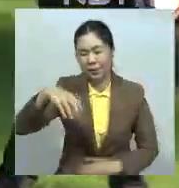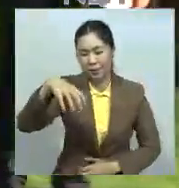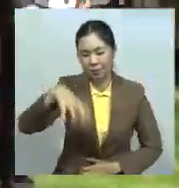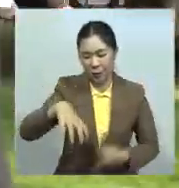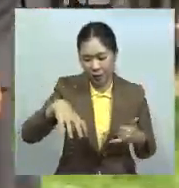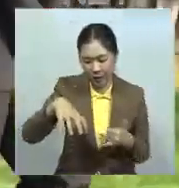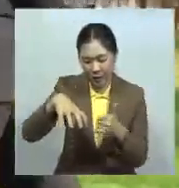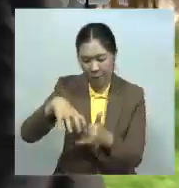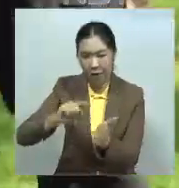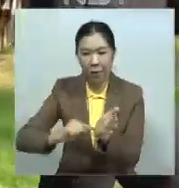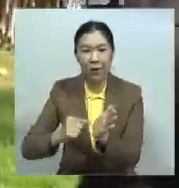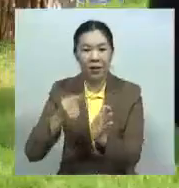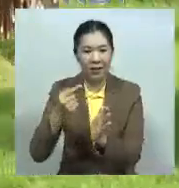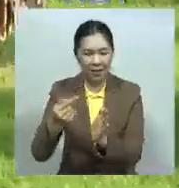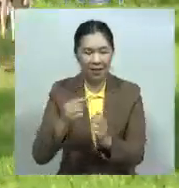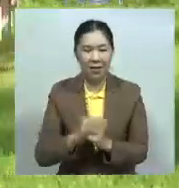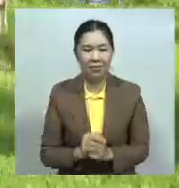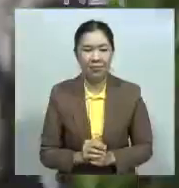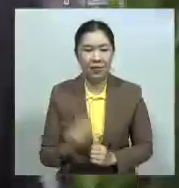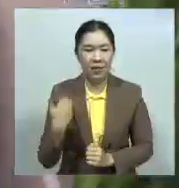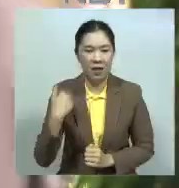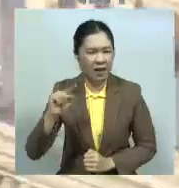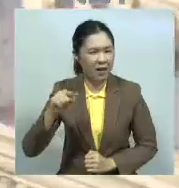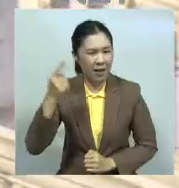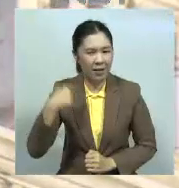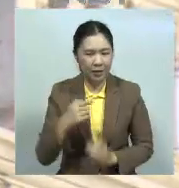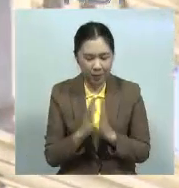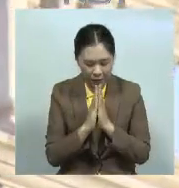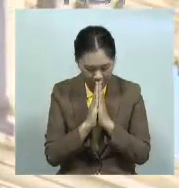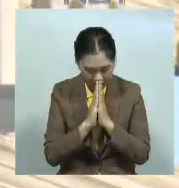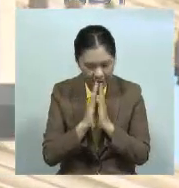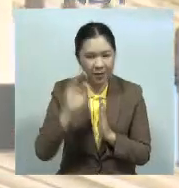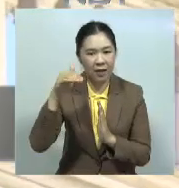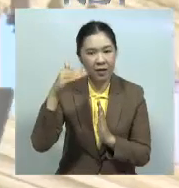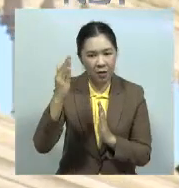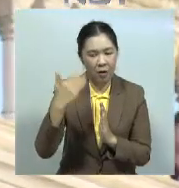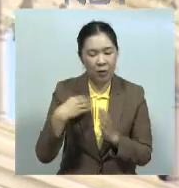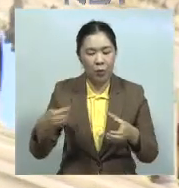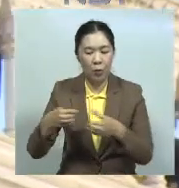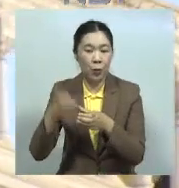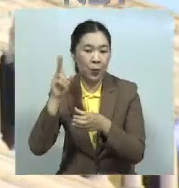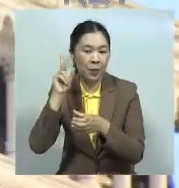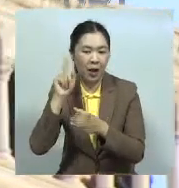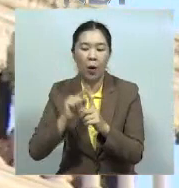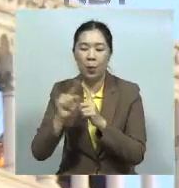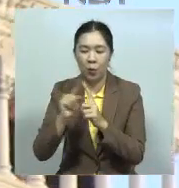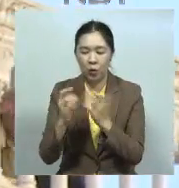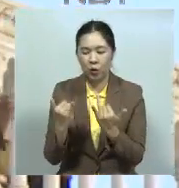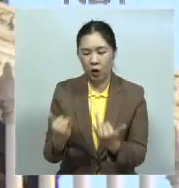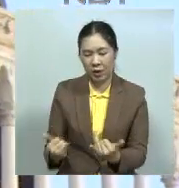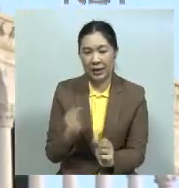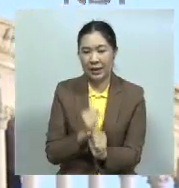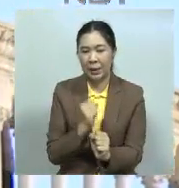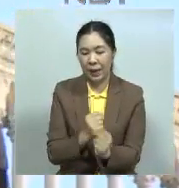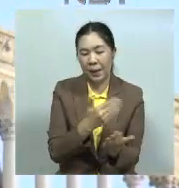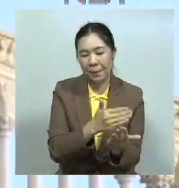าไปสักการะสิ่งศักดิ์สิทธิ์ประจำทำเนียบรัฐบาลก่อนนะคะจากนั้นก็พูดคุยกับผู้สื่อข่าวบอกว่าตอนนี้ยังไม่มีการแบ่งงาน